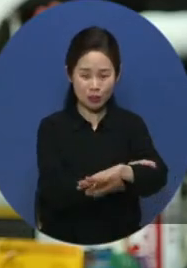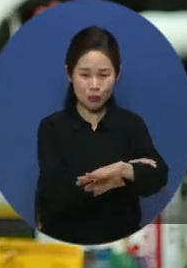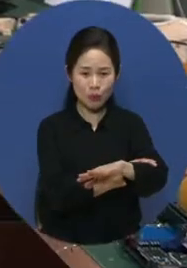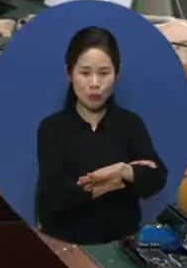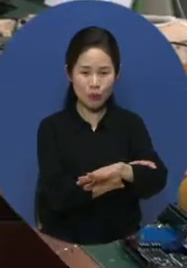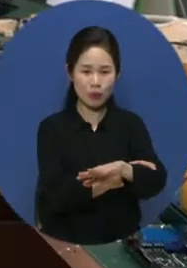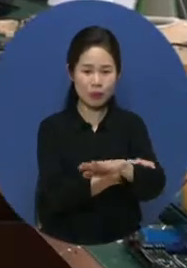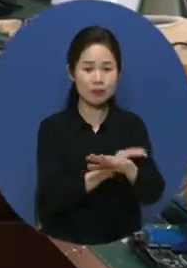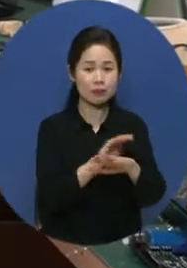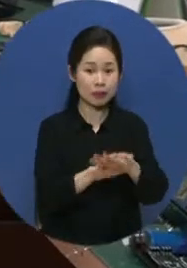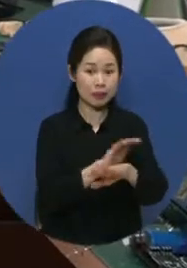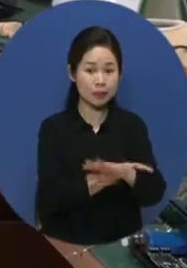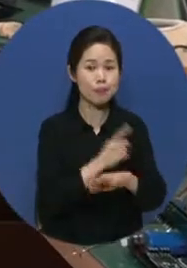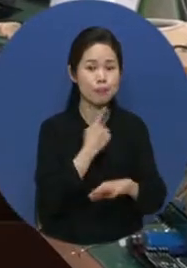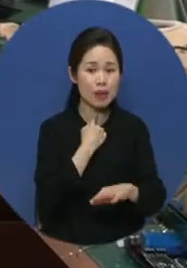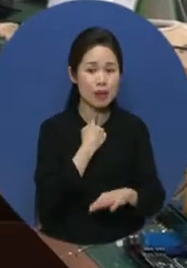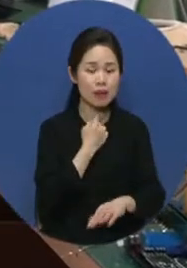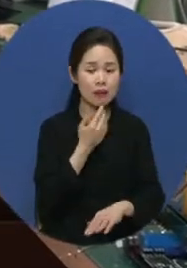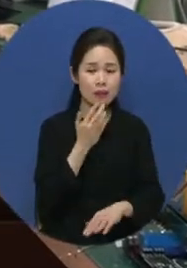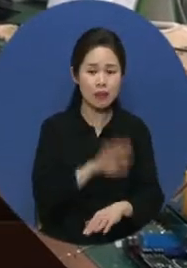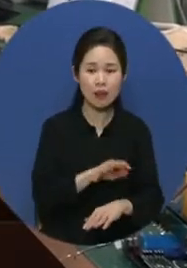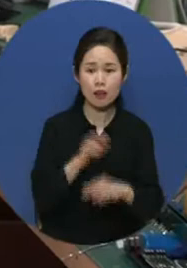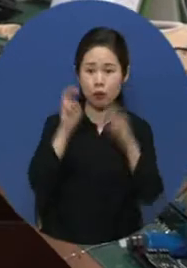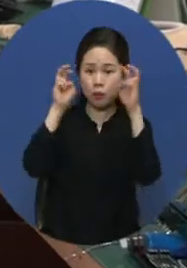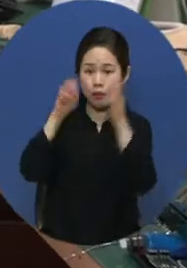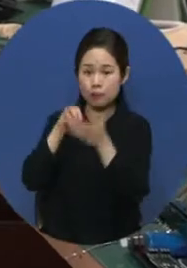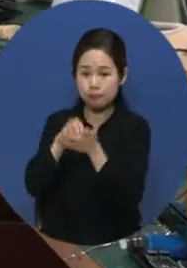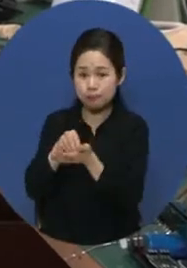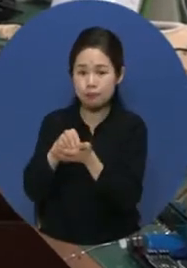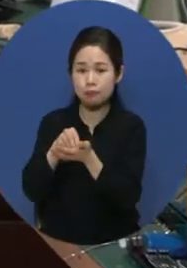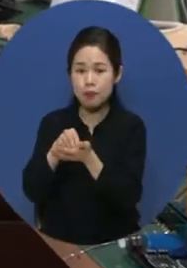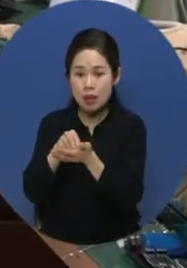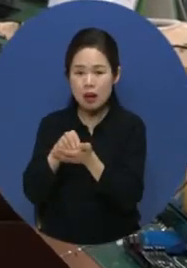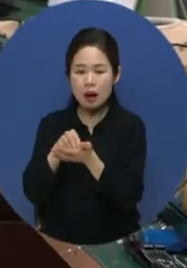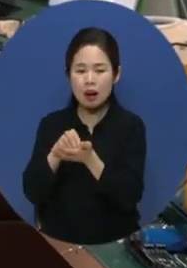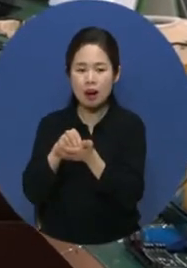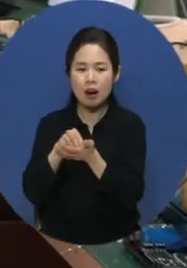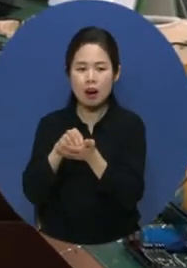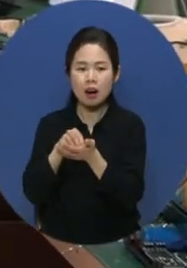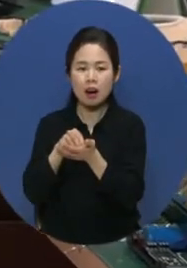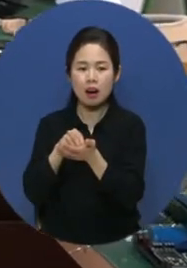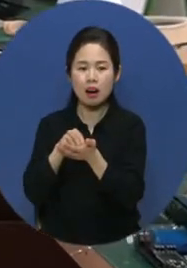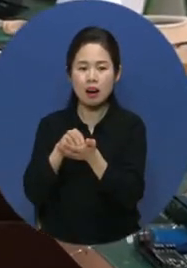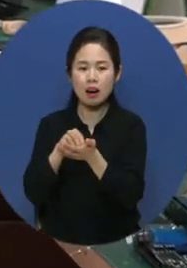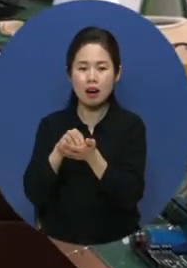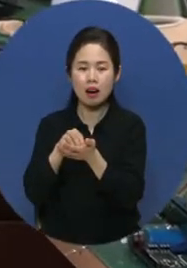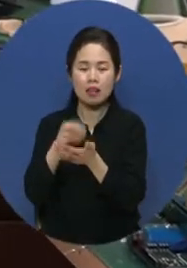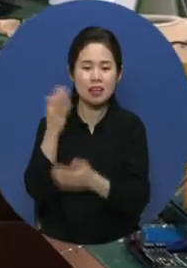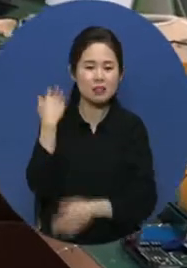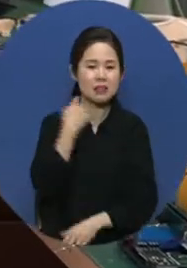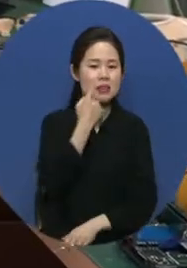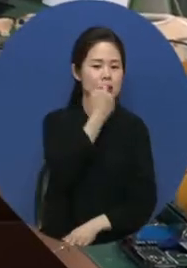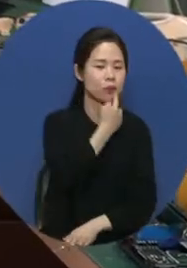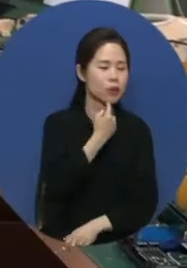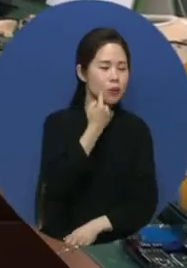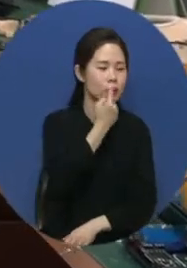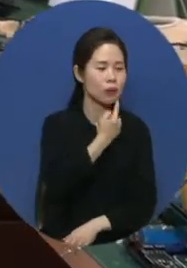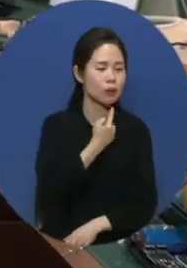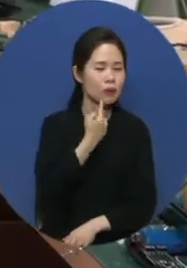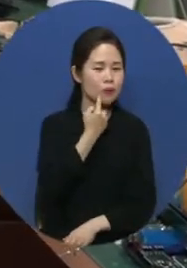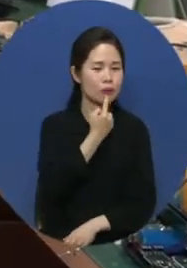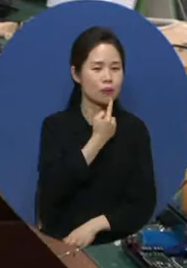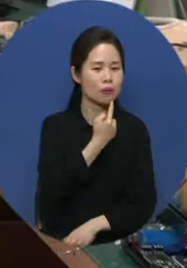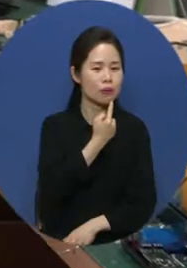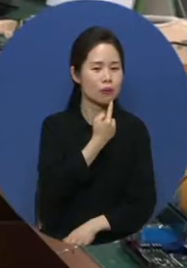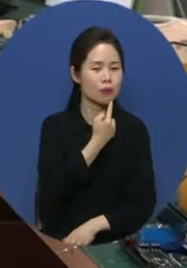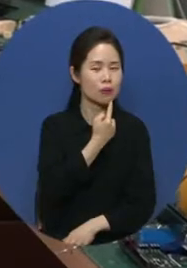수가 있었는데, 실제로 입사를 하고 나니까 이게 이론적으로만